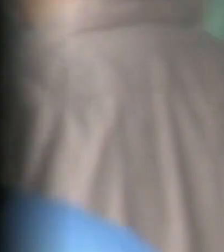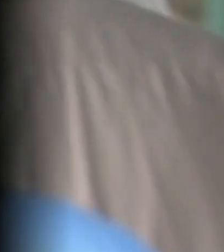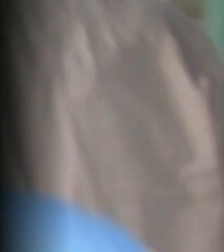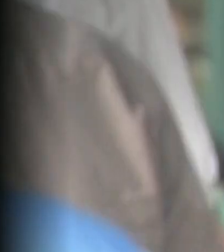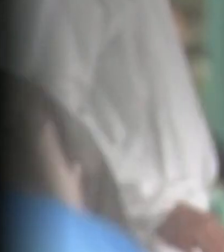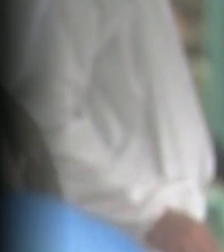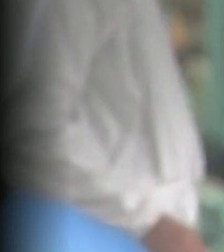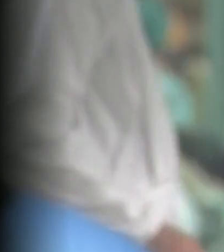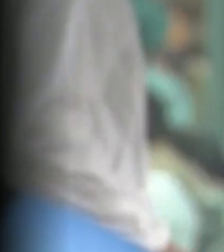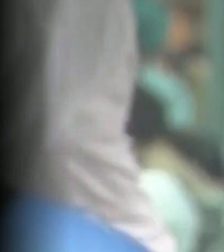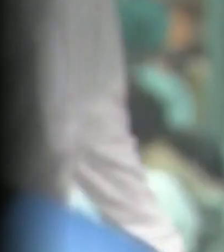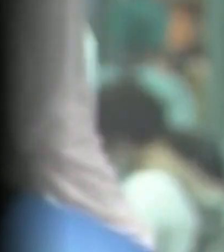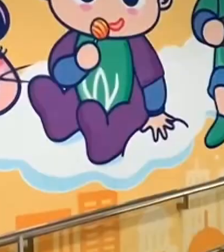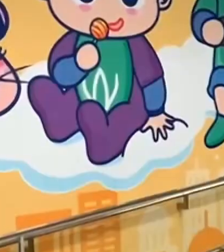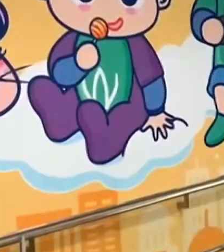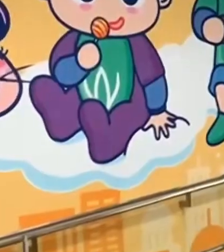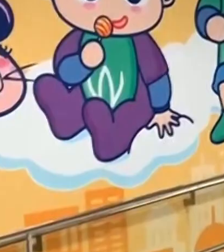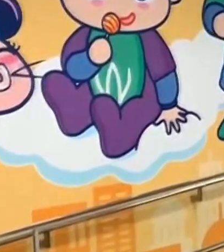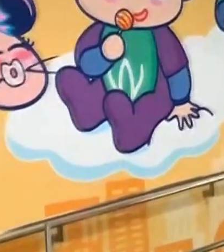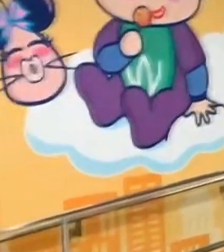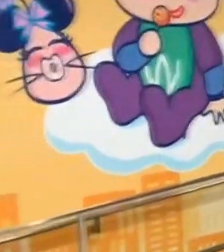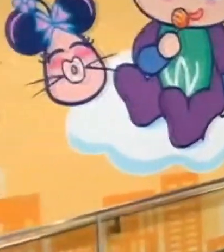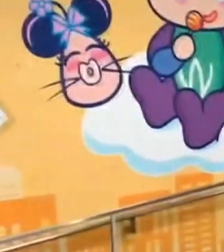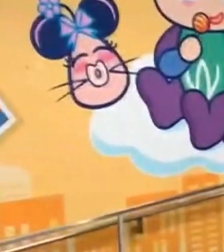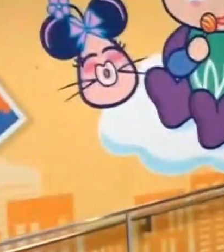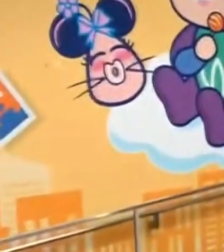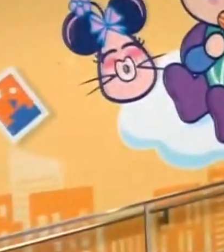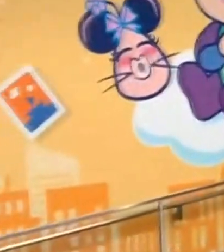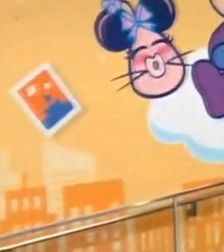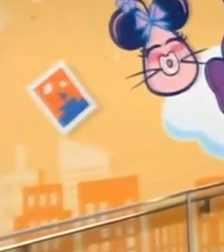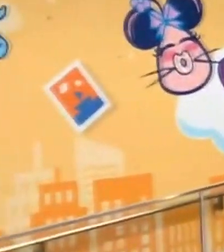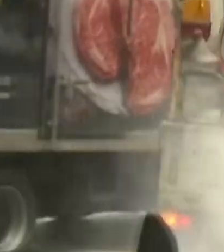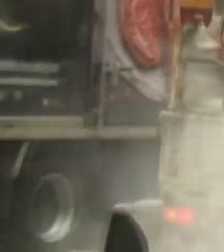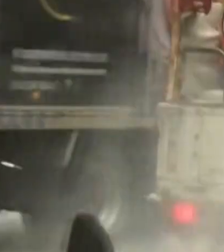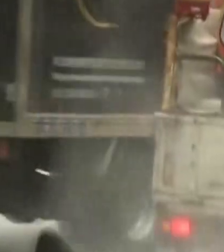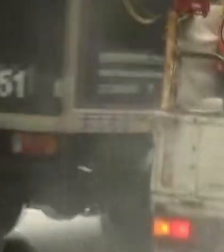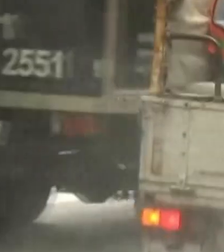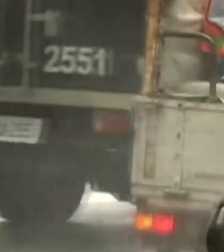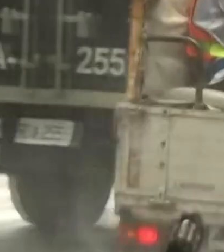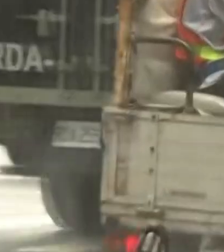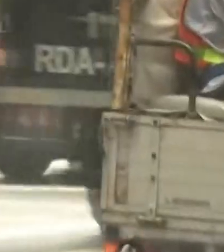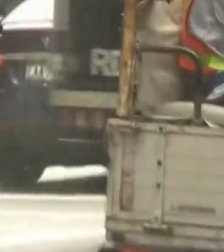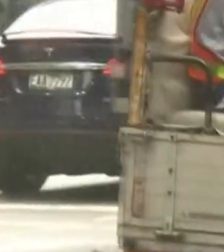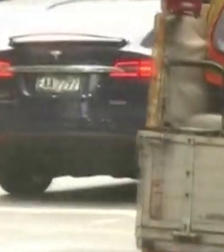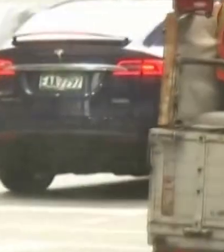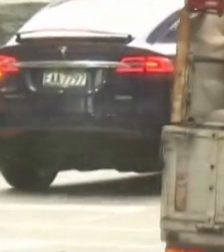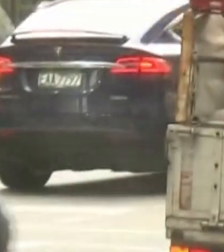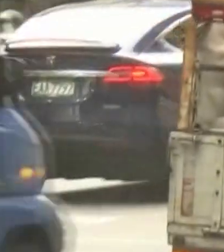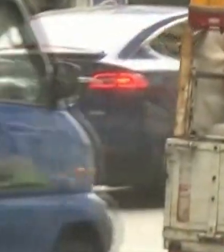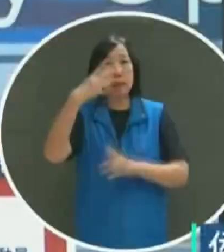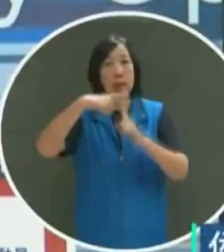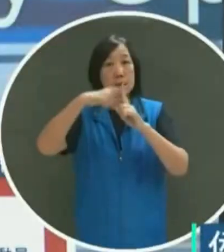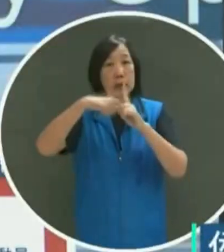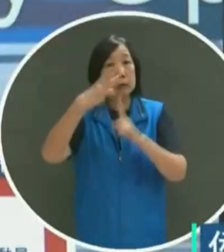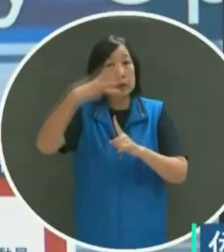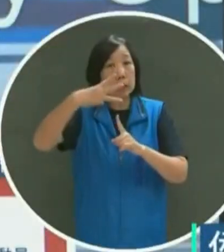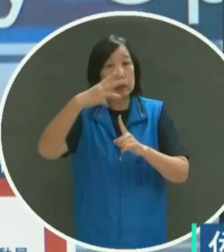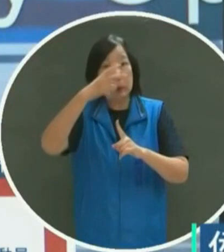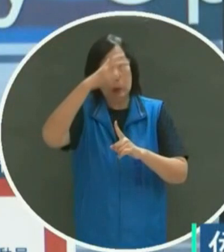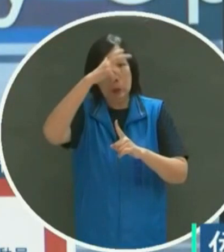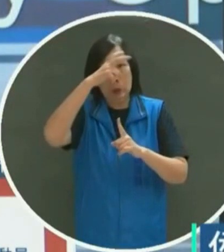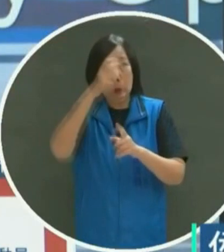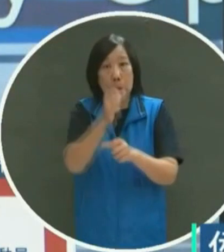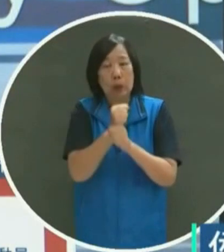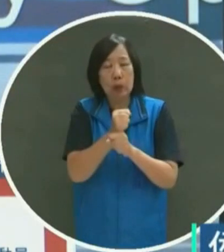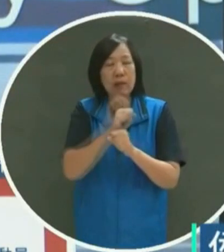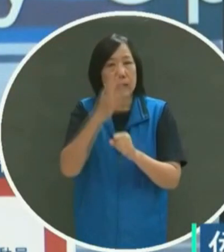本土确诊再暴增240例，双北三级警戒确诊都破百，侯友宜喊话进入准四级。 其实市长已